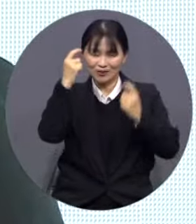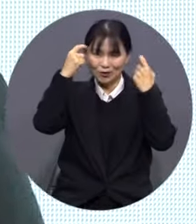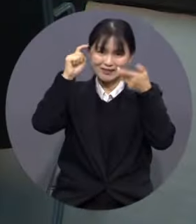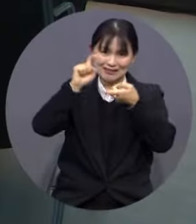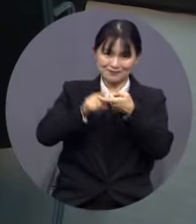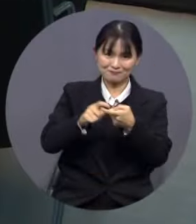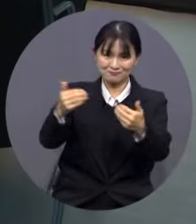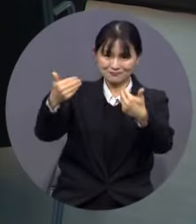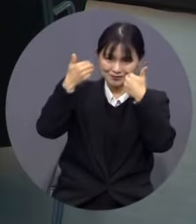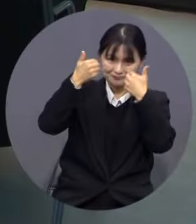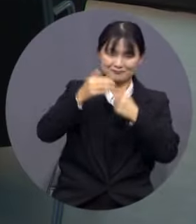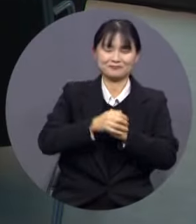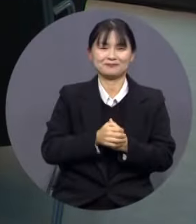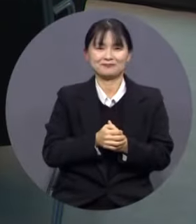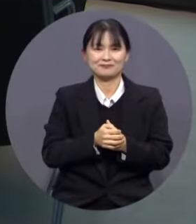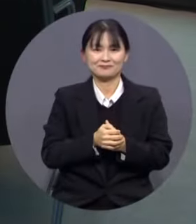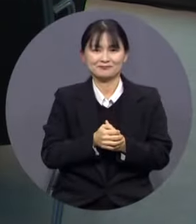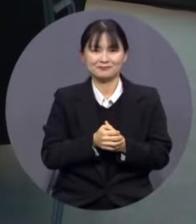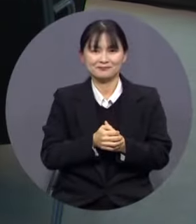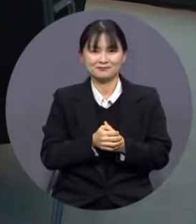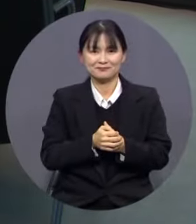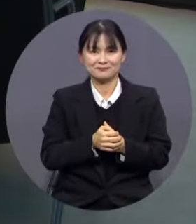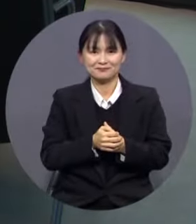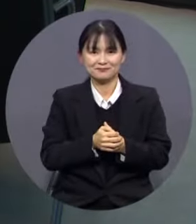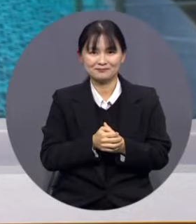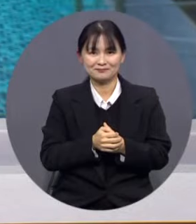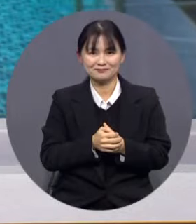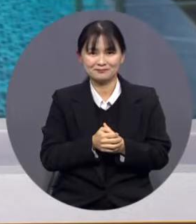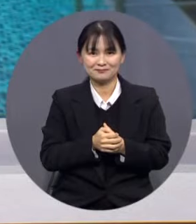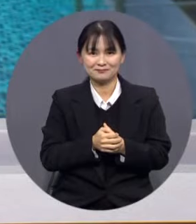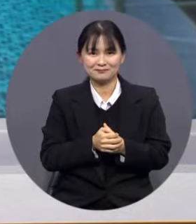있습니다. MBC 뉴스 박주현입니다.